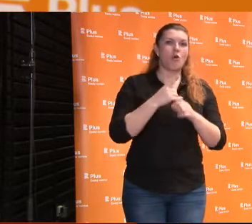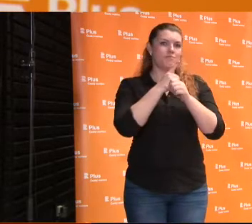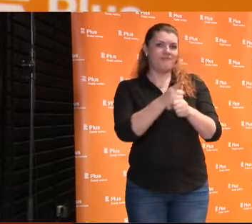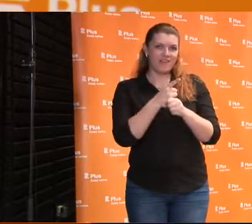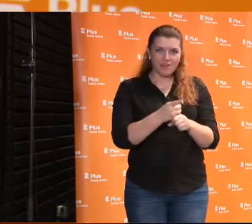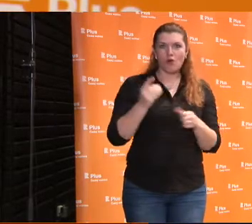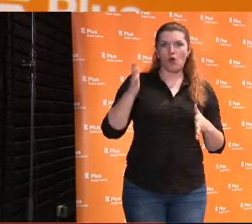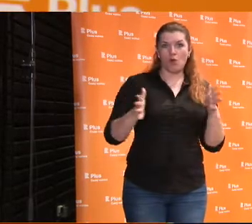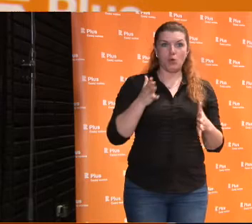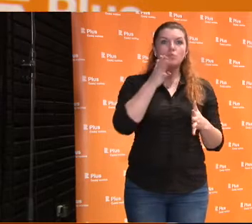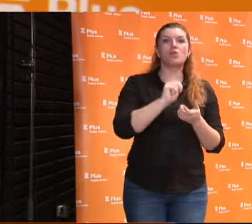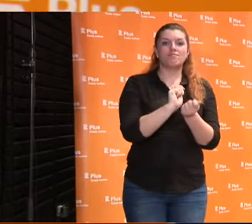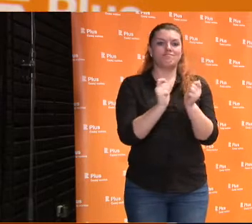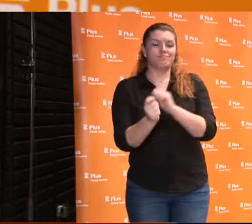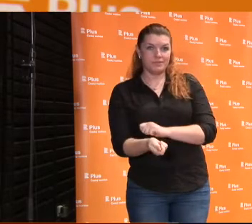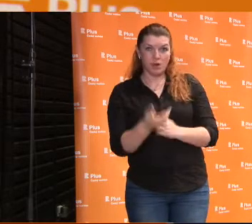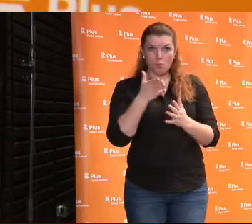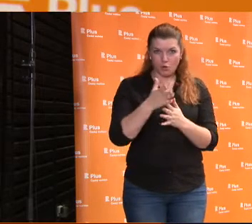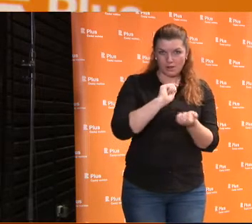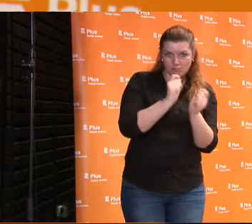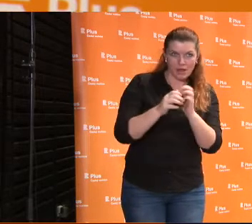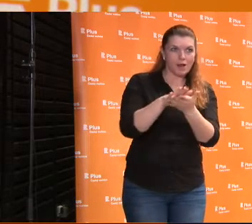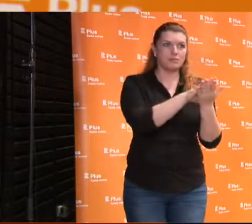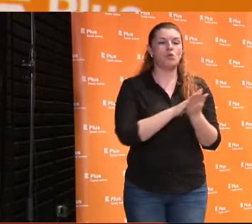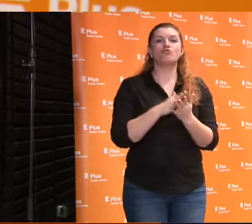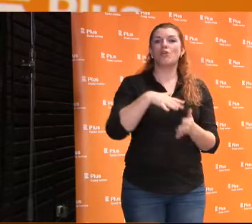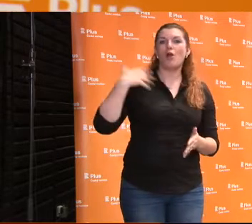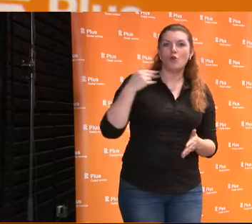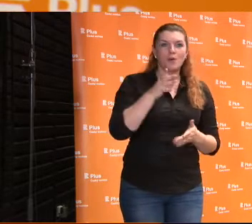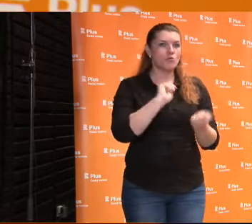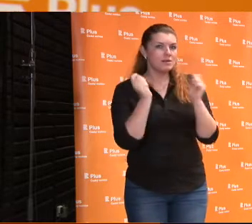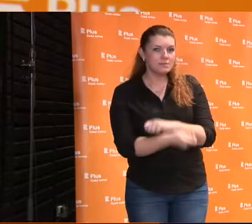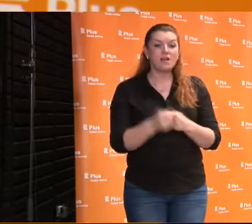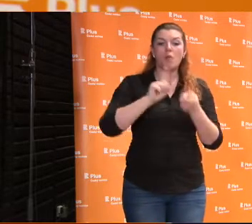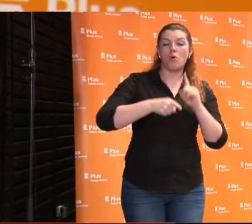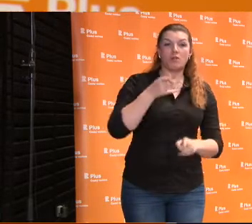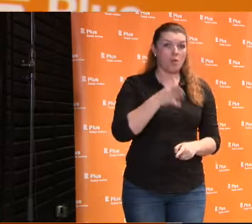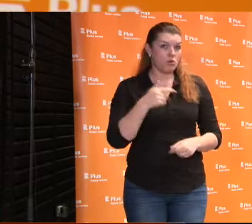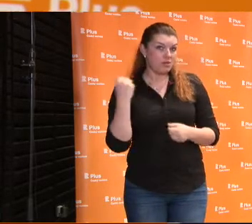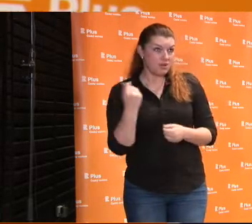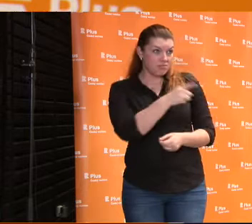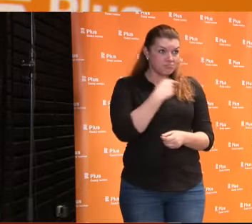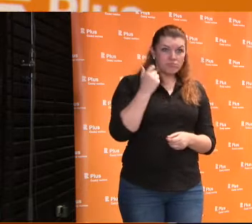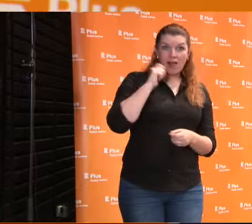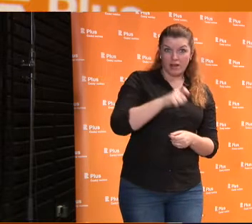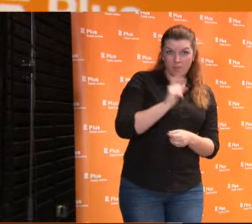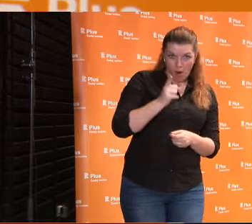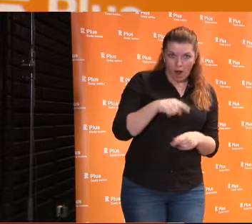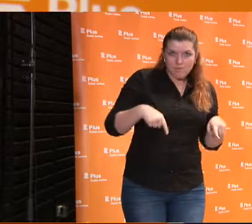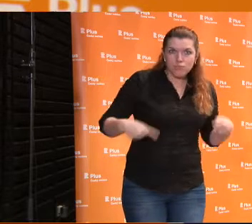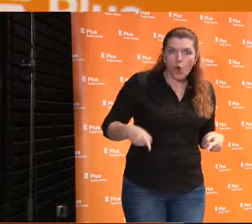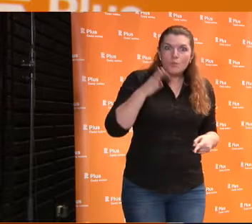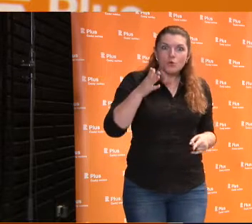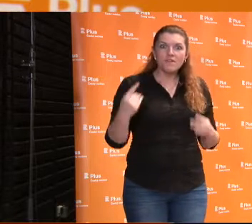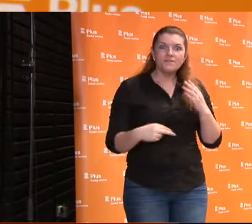nejenom pracovní trh, ekonomiku, společnost, ale třeba také politiku? Máme se bát nastupující a rozvíjející se robotizace a